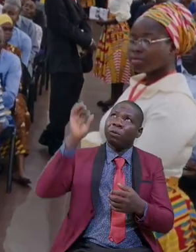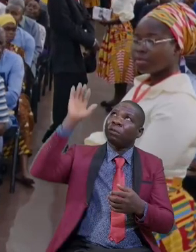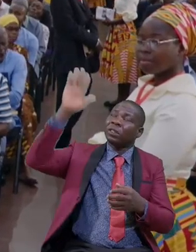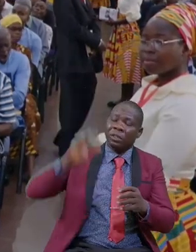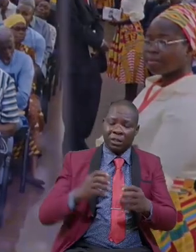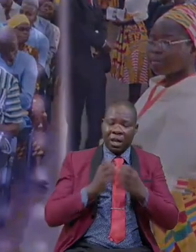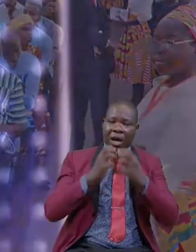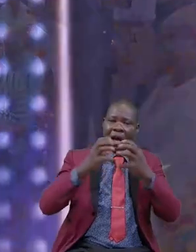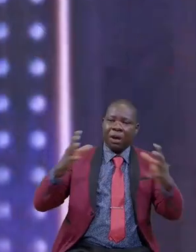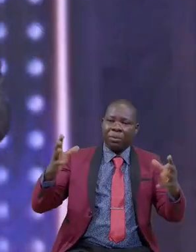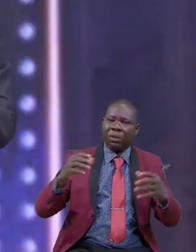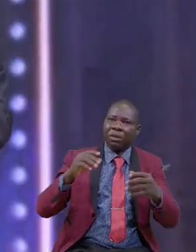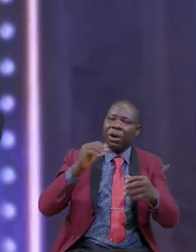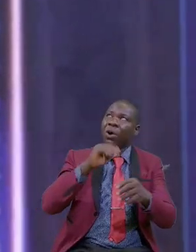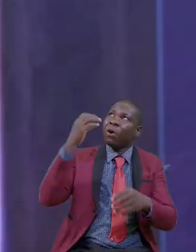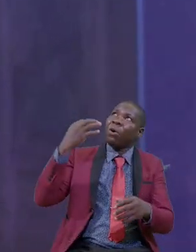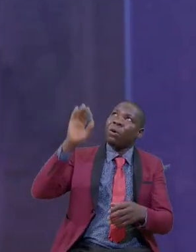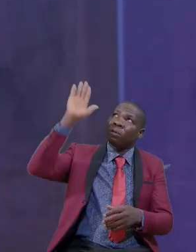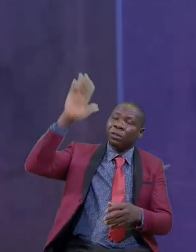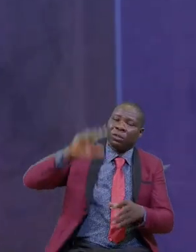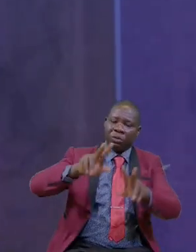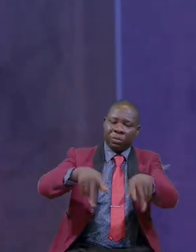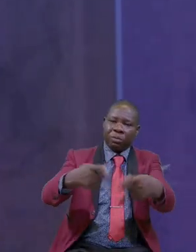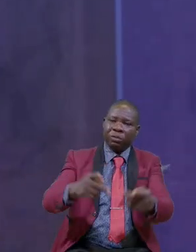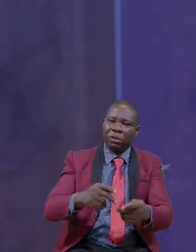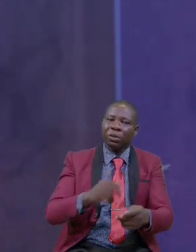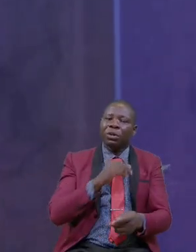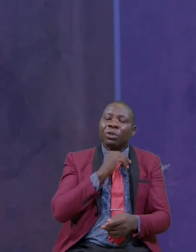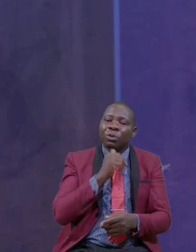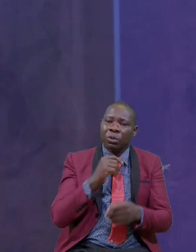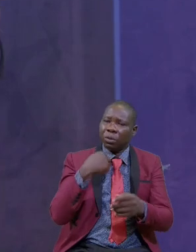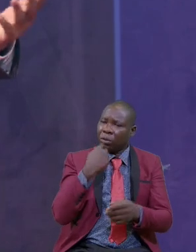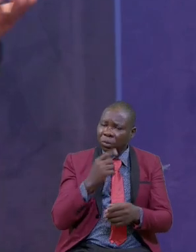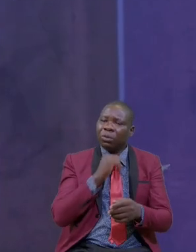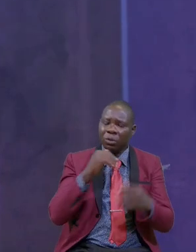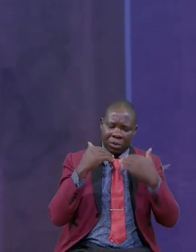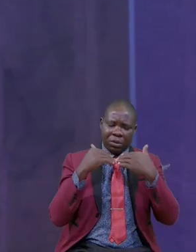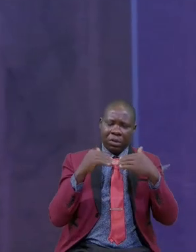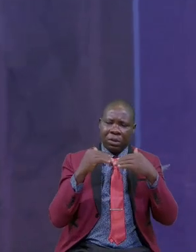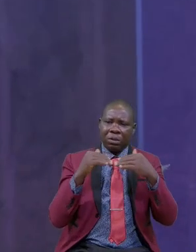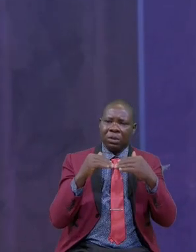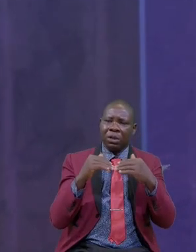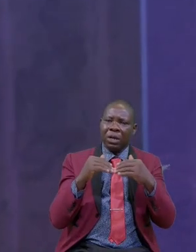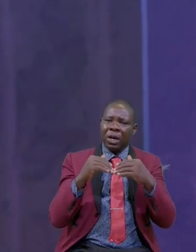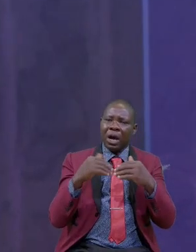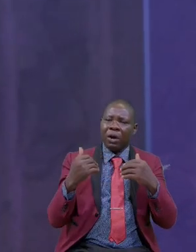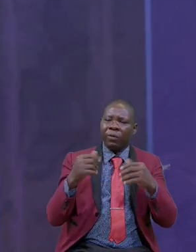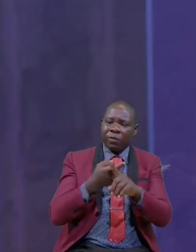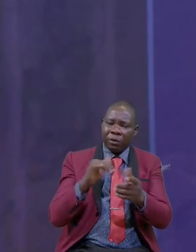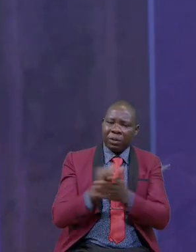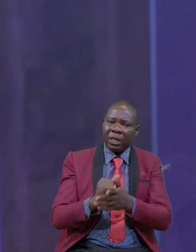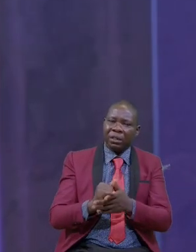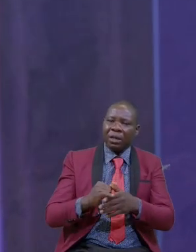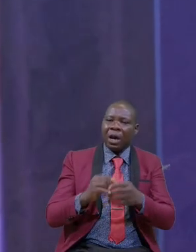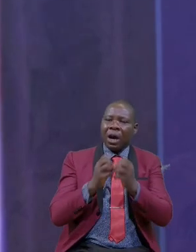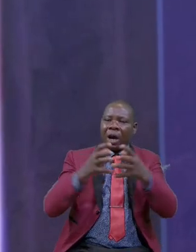Untold, unlimited, illimité, of that provision, cette provision we all nous avons tous reçu grace, grâce for